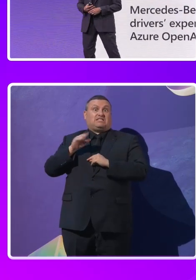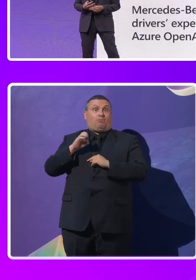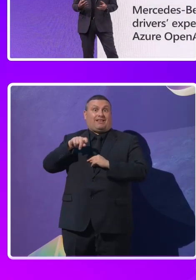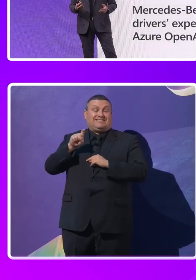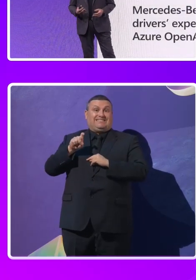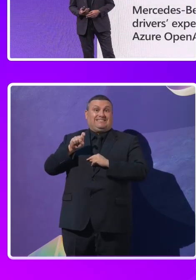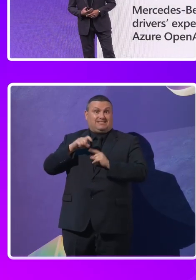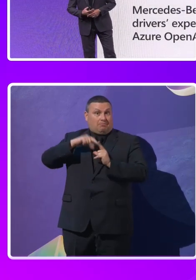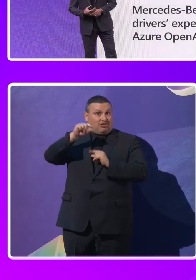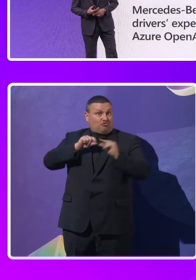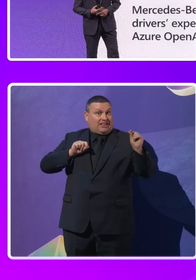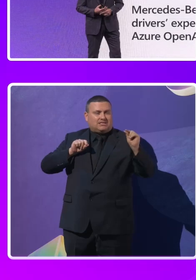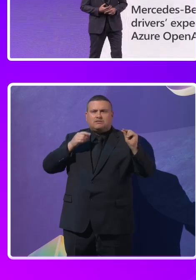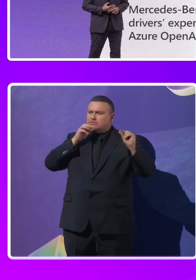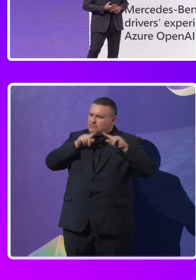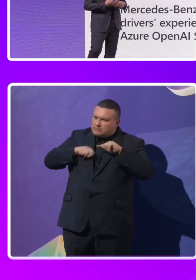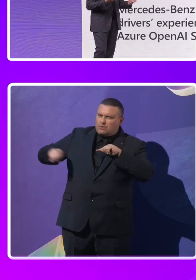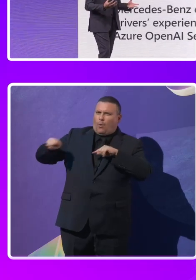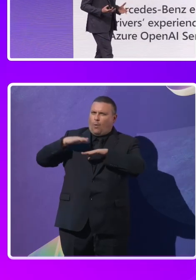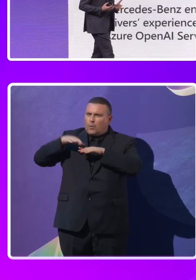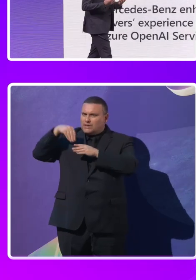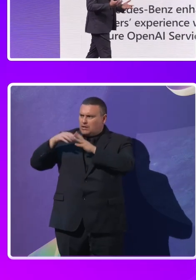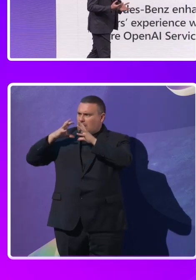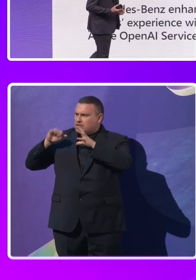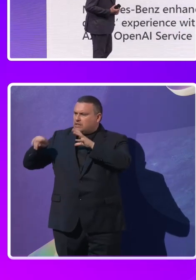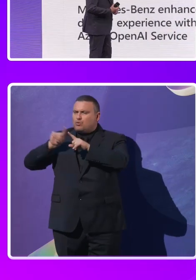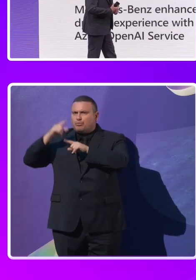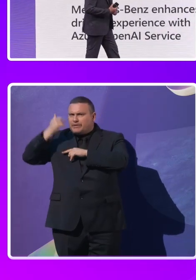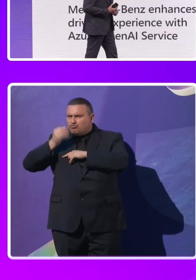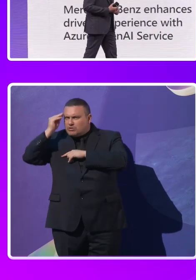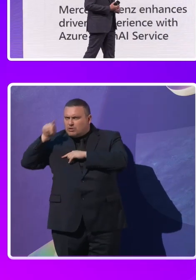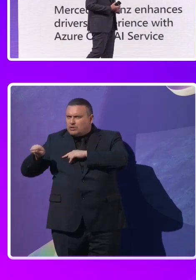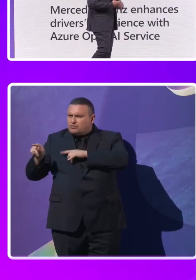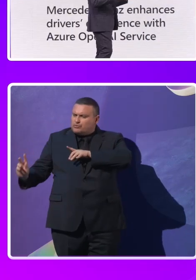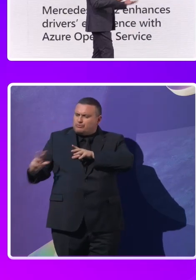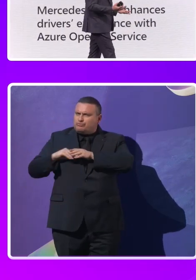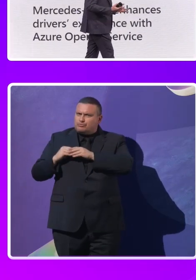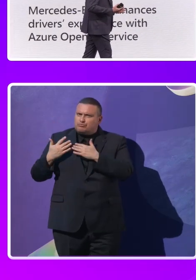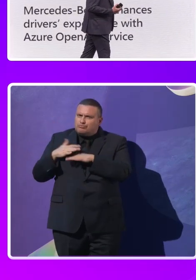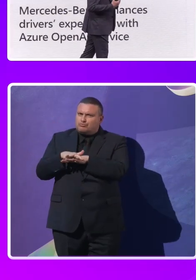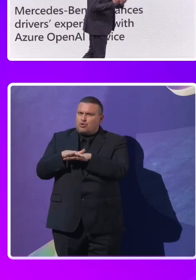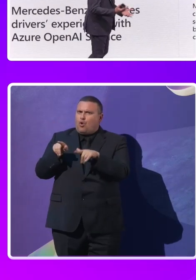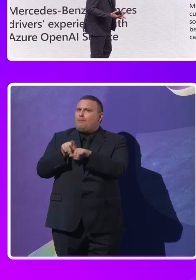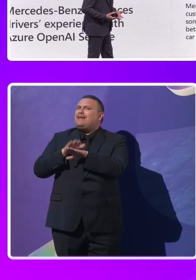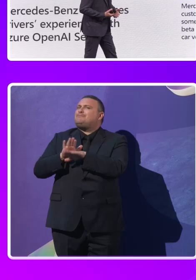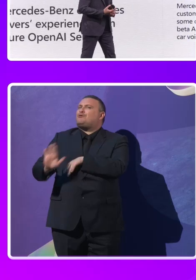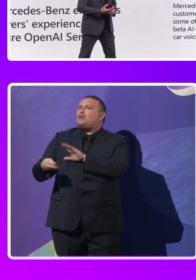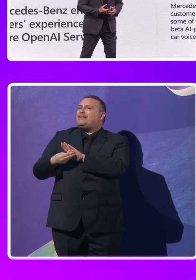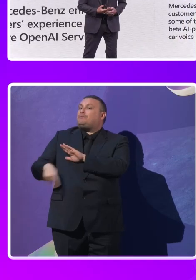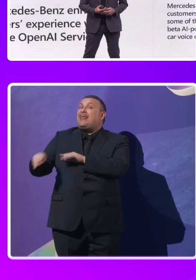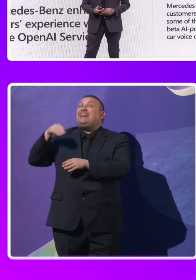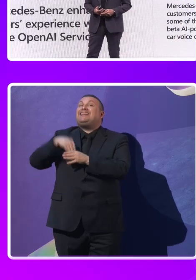soluzioni basate sull'ai generativa per creare unesperienza alla chat GPT all'interno